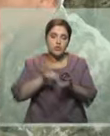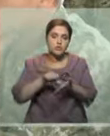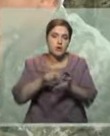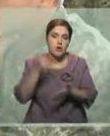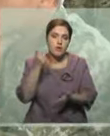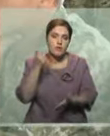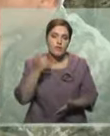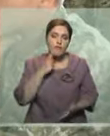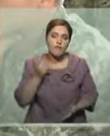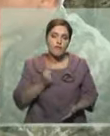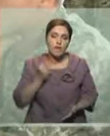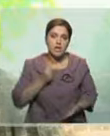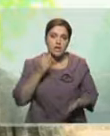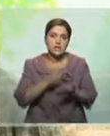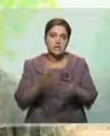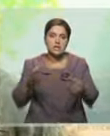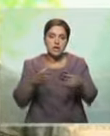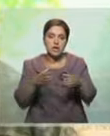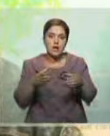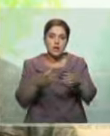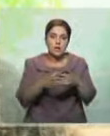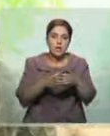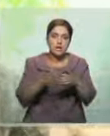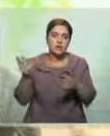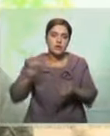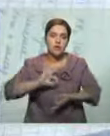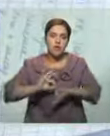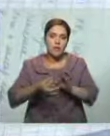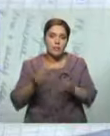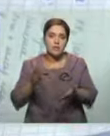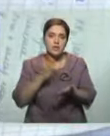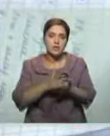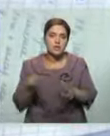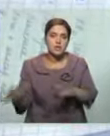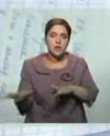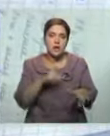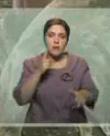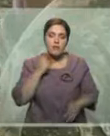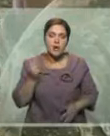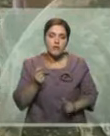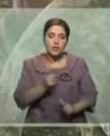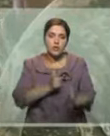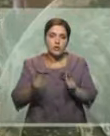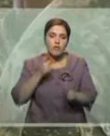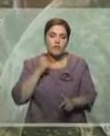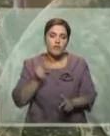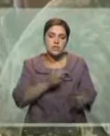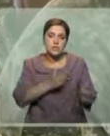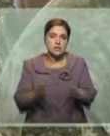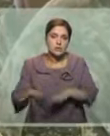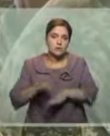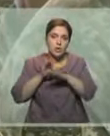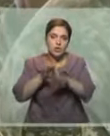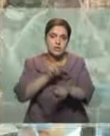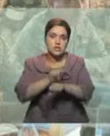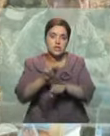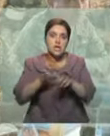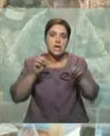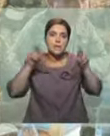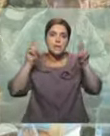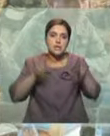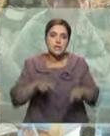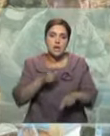командиров бригад до руководителей батальонов и их заместителей. На сборах отрабатывают боевую готовность и воинскую дисциплину. Проходят занятия по специальной огневой